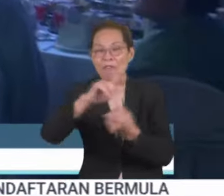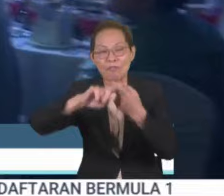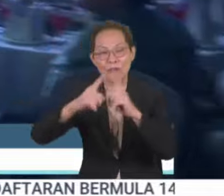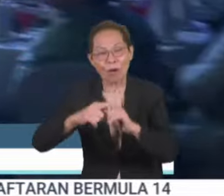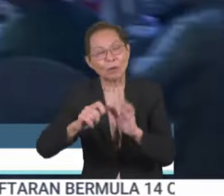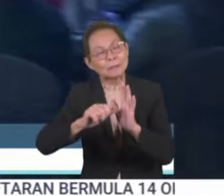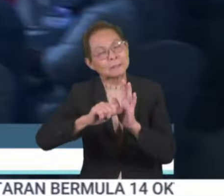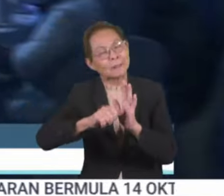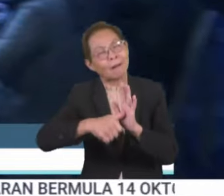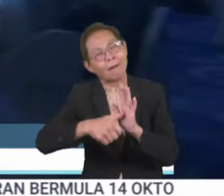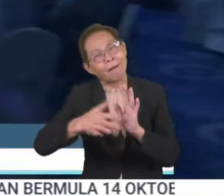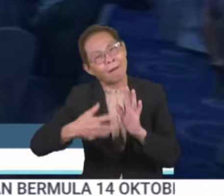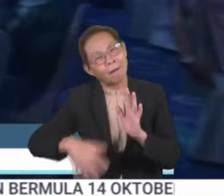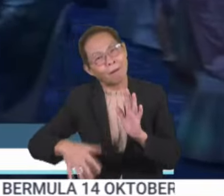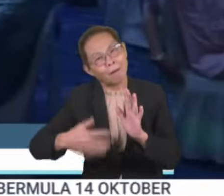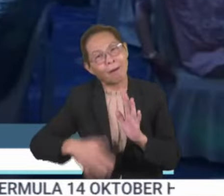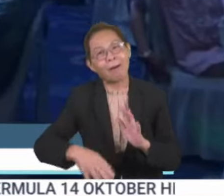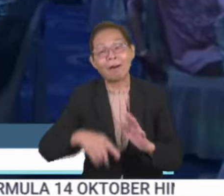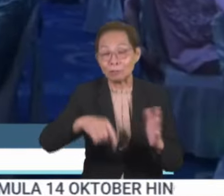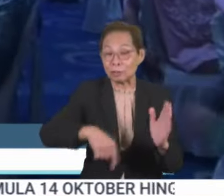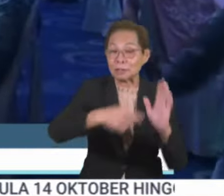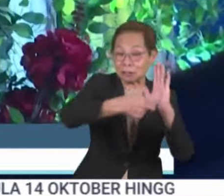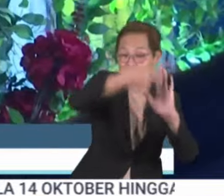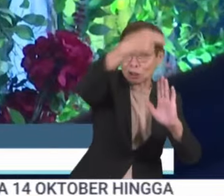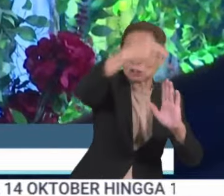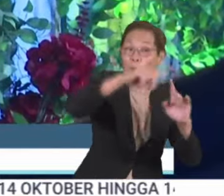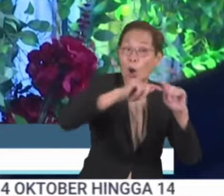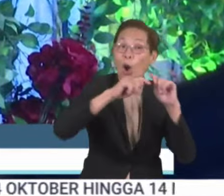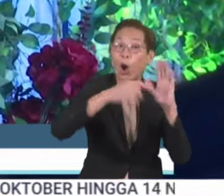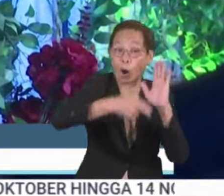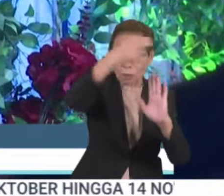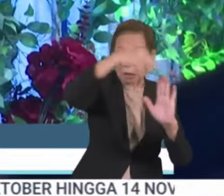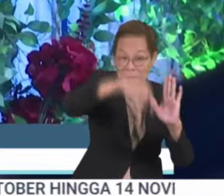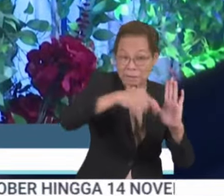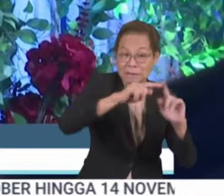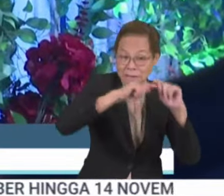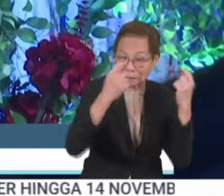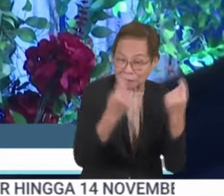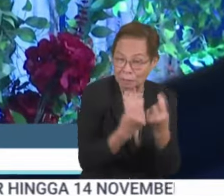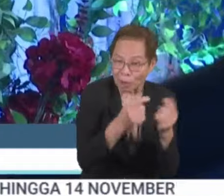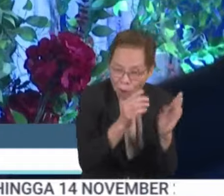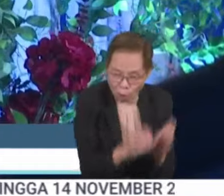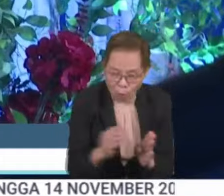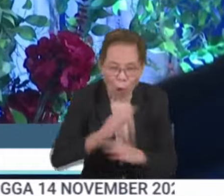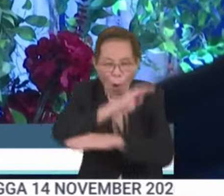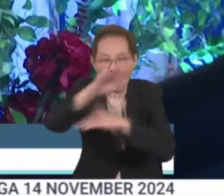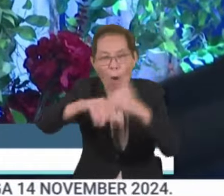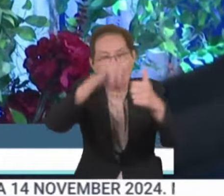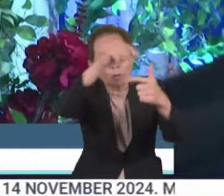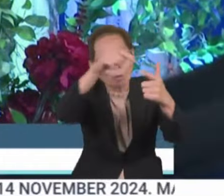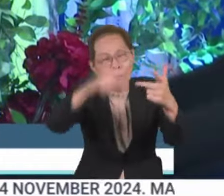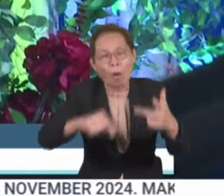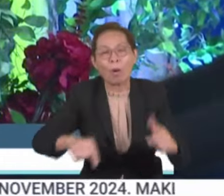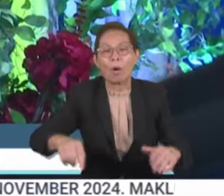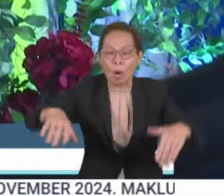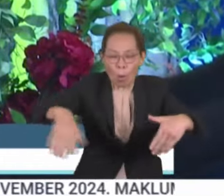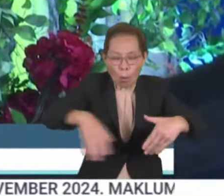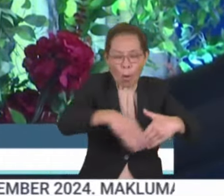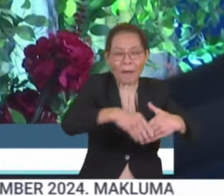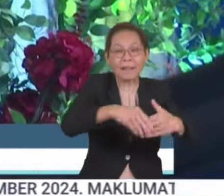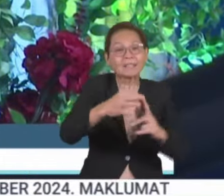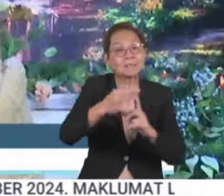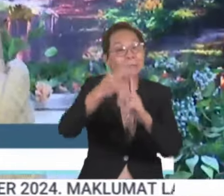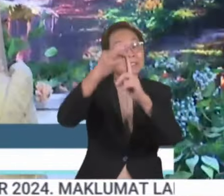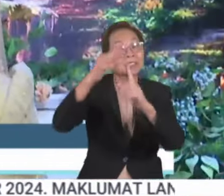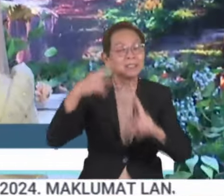very impressed with how Mardia Hotel punya team actually arrange all of this wedding punya package. So